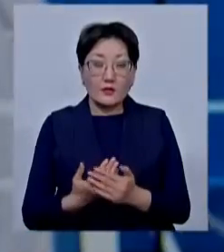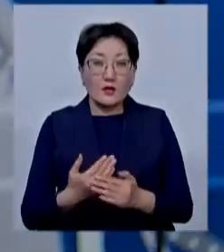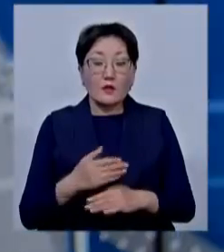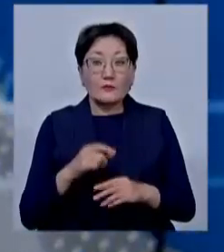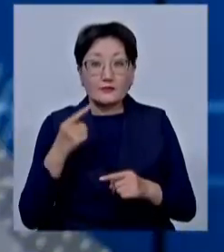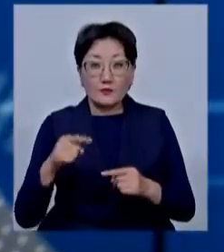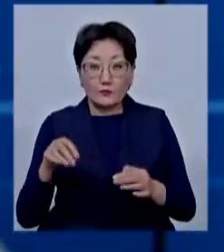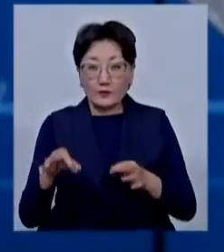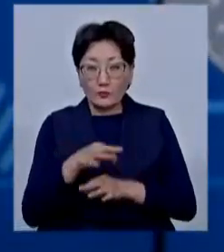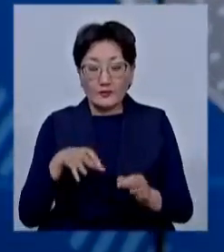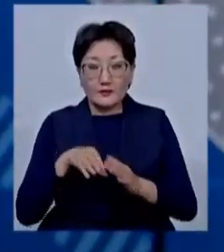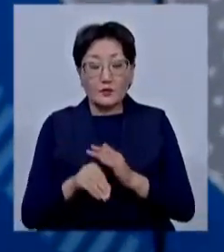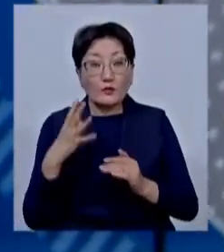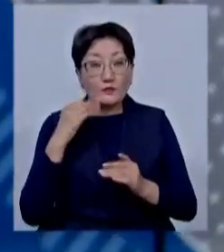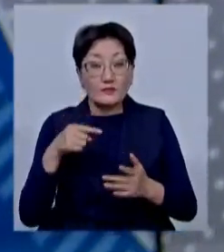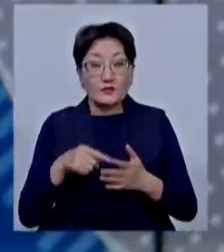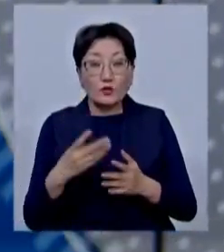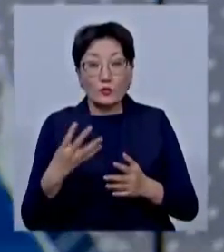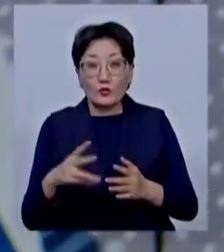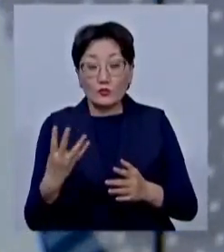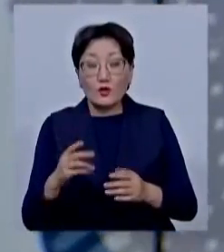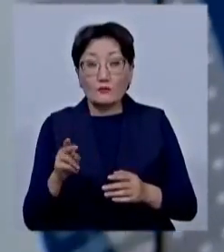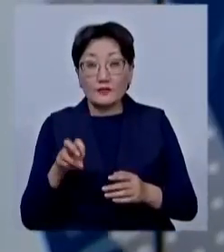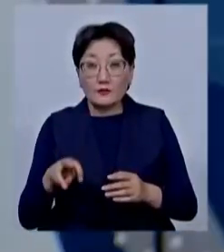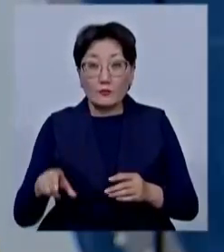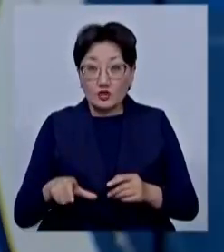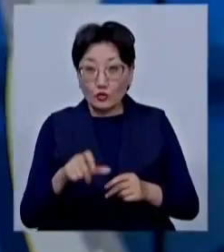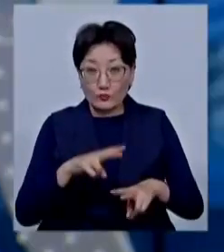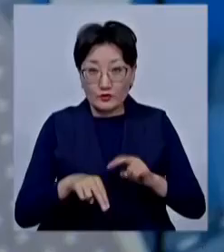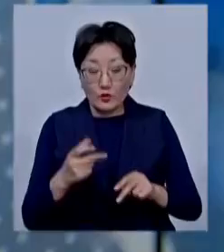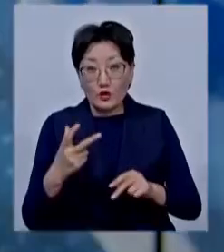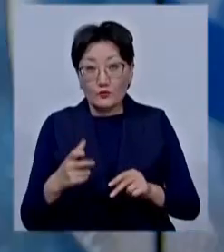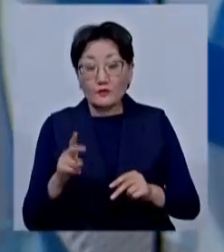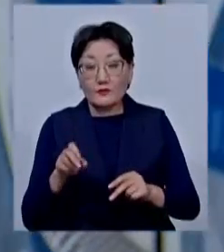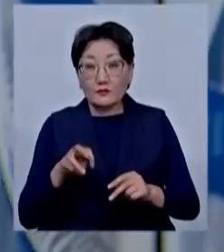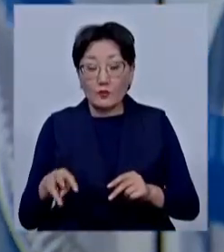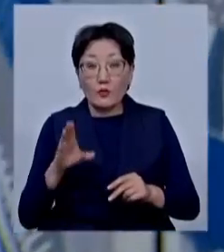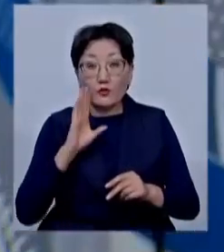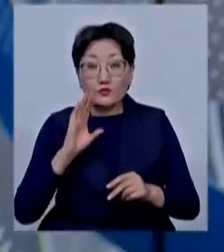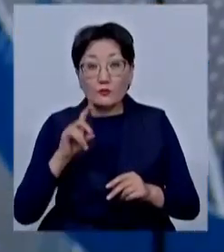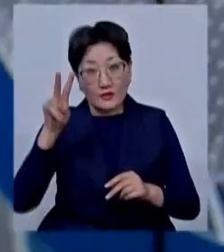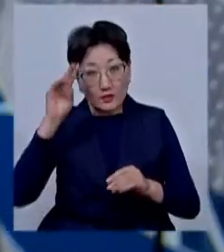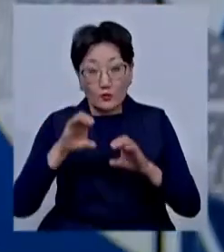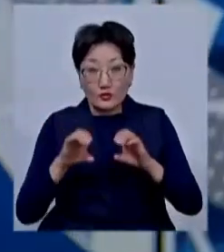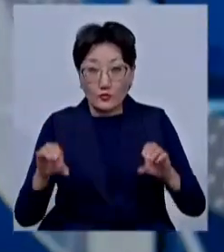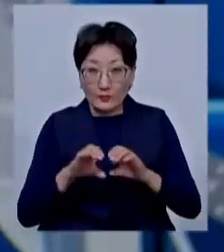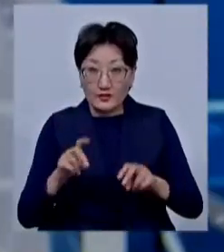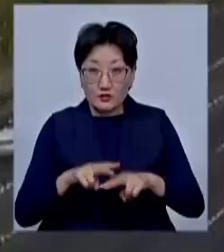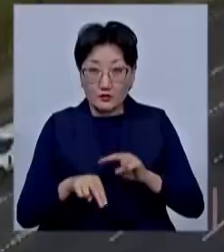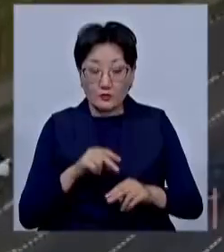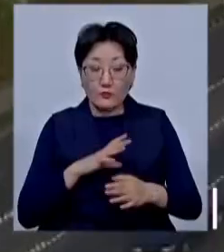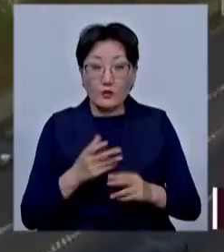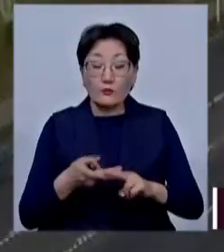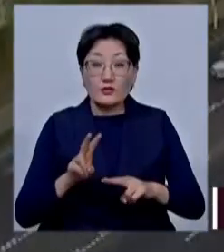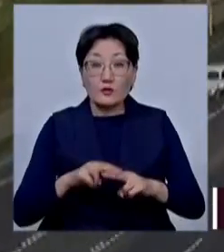Шетсіз қала жобасы аясында Алматыда биыл 43 шақырымдай жол төселіп, 300 километр су және кәріз желілері орнатылған.